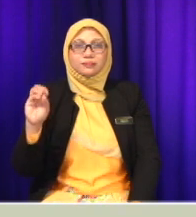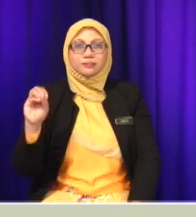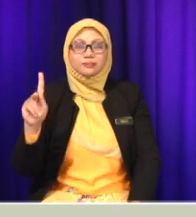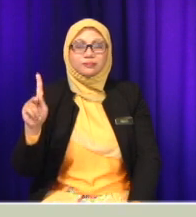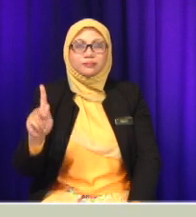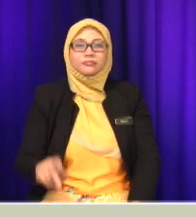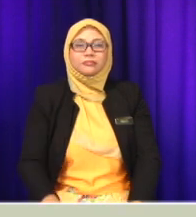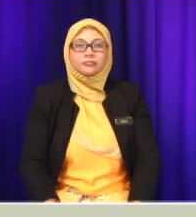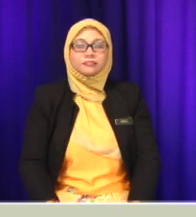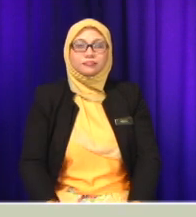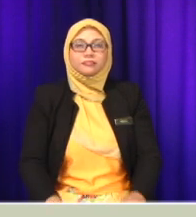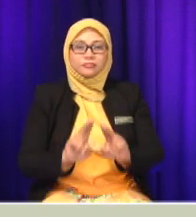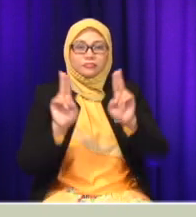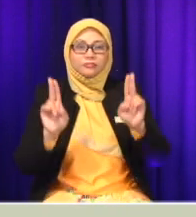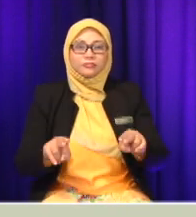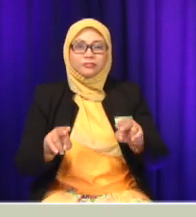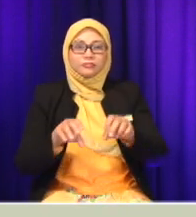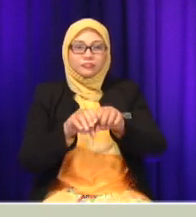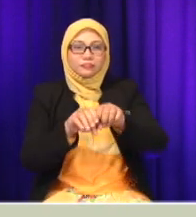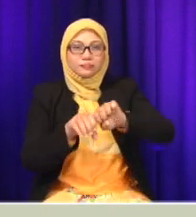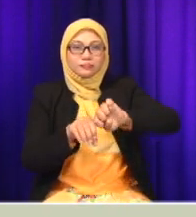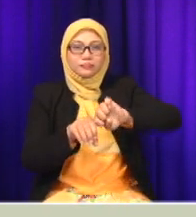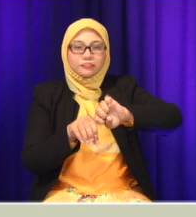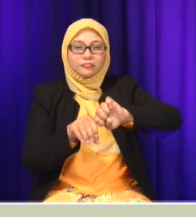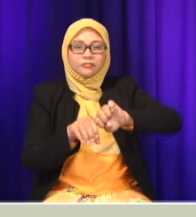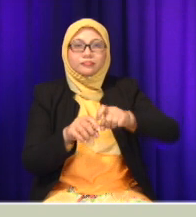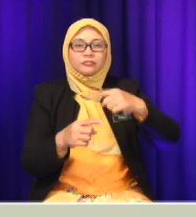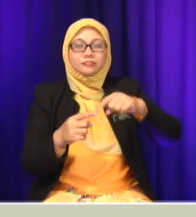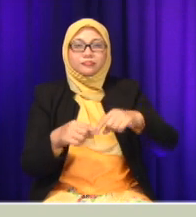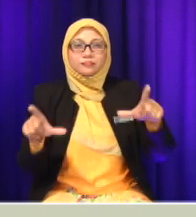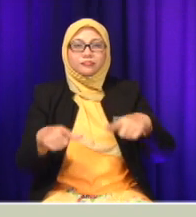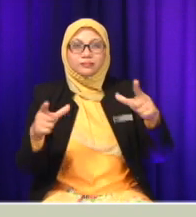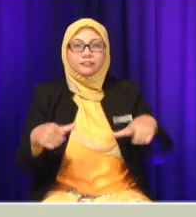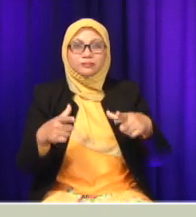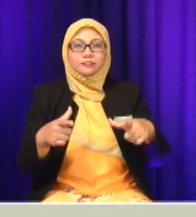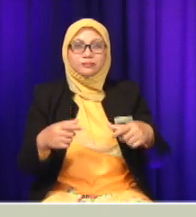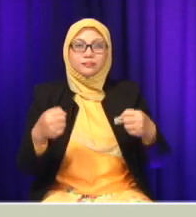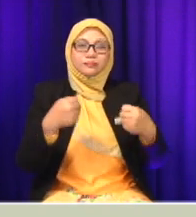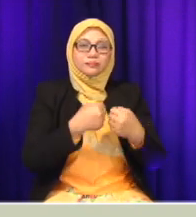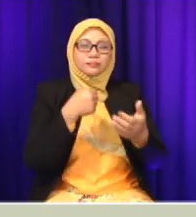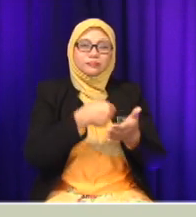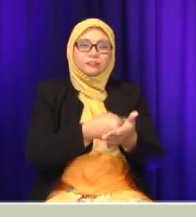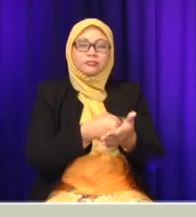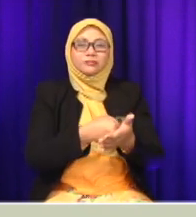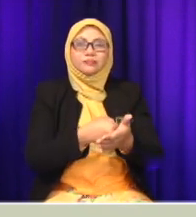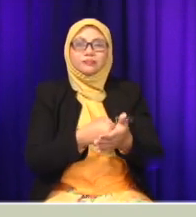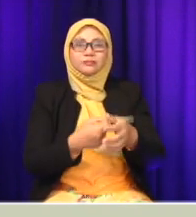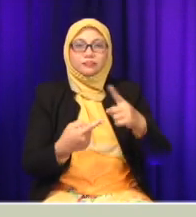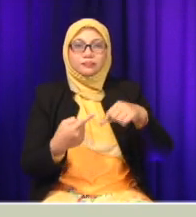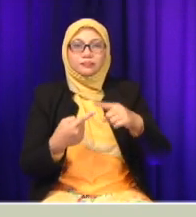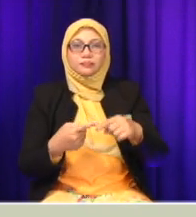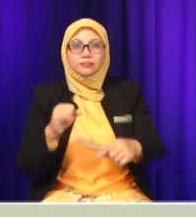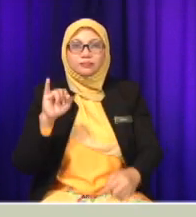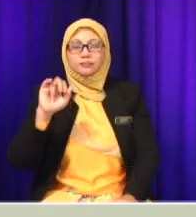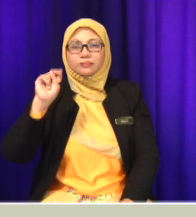bengkok pada batang injap Oke kemungkinan apabila berlaku ketukan yang mana mungkin injap bertemu dengan omboh dalam bahagian